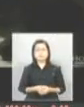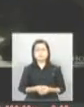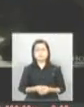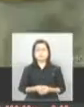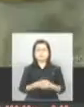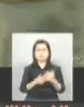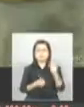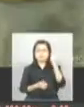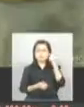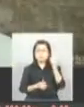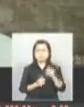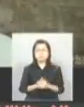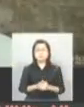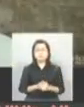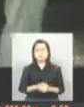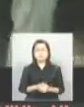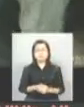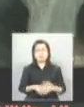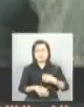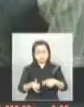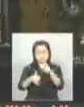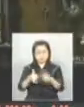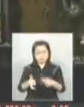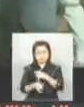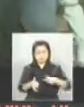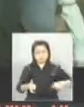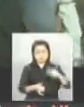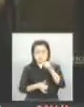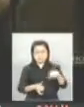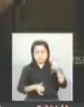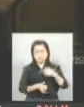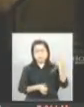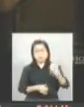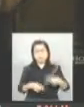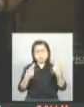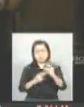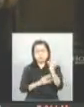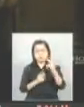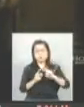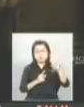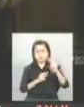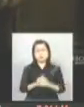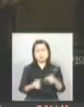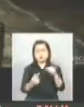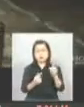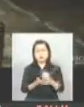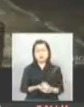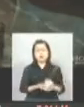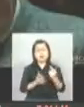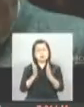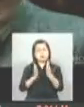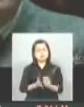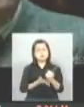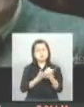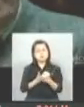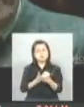การเอาชนะอาการติดอ่างของพระเจ้าจอร์จที่6กษัตริย์อังกฤษในช่วงสงครามโลกครั้งที่2จากการช่วยเหลือโดยนักบำบัดผู้เป็นทั้งช